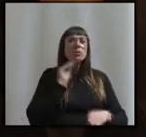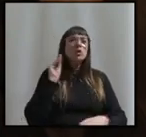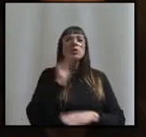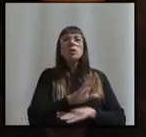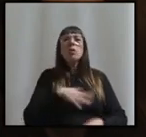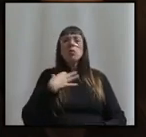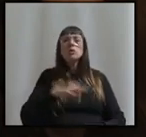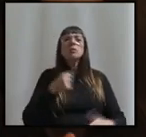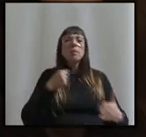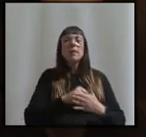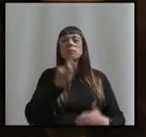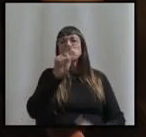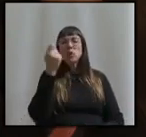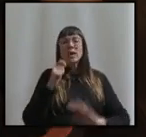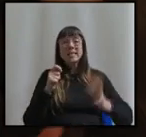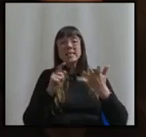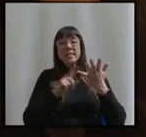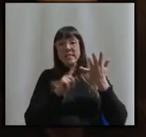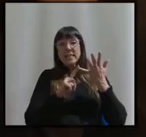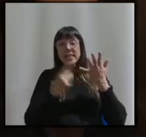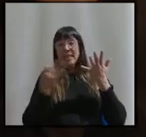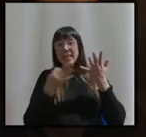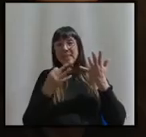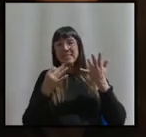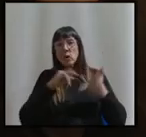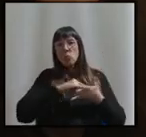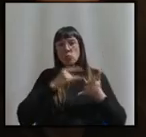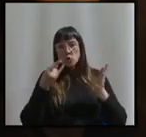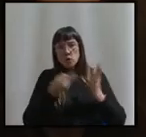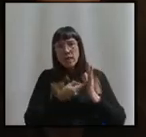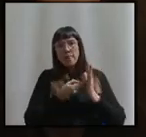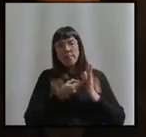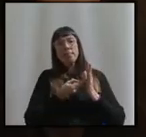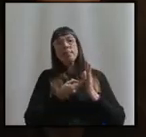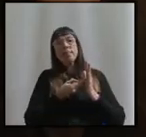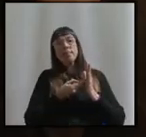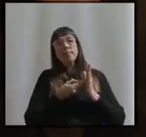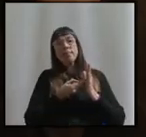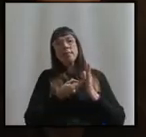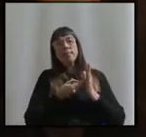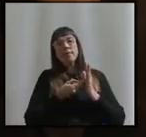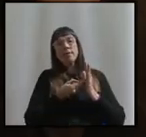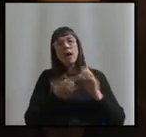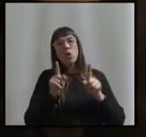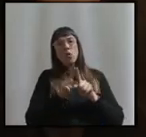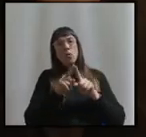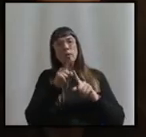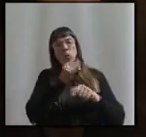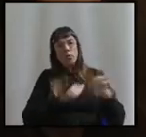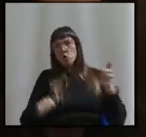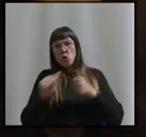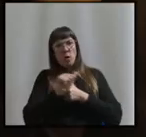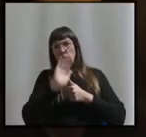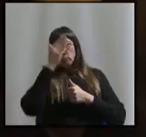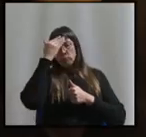punt no hi pinta res, ja que tal com es va plantejar en el projecte per descomptat, que s'entén que és una de les prioritats que té la ciutat. Per